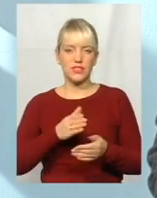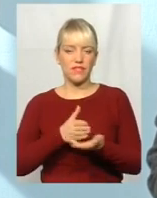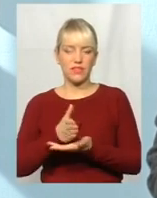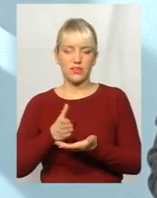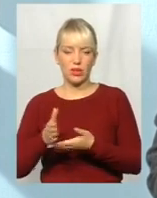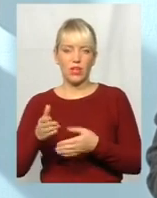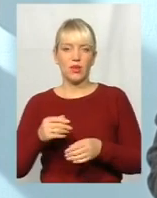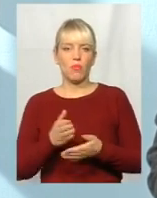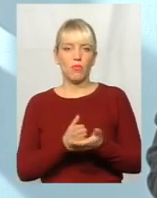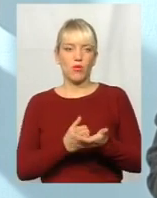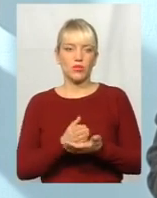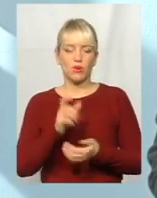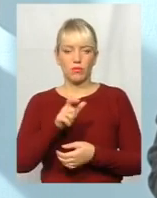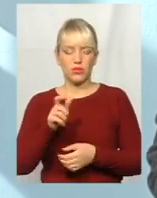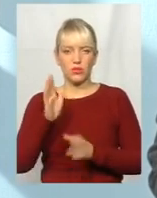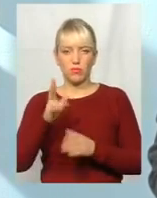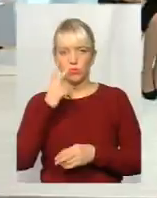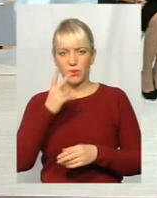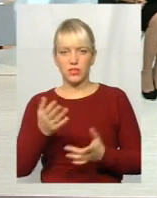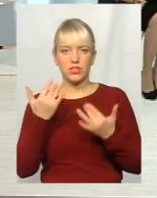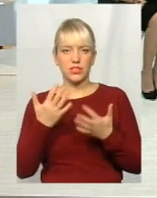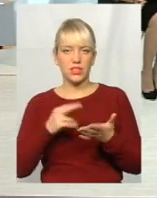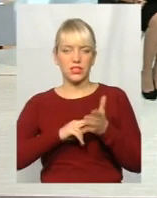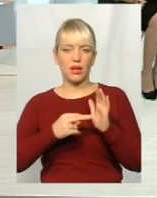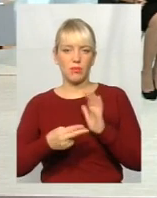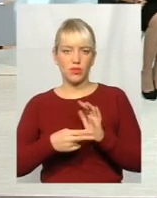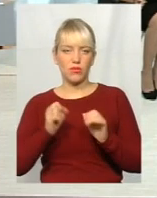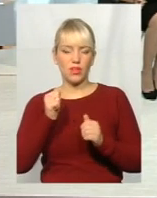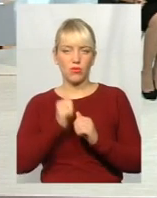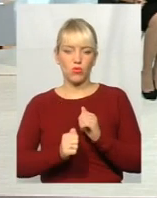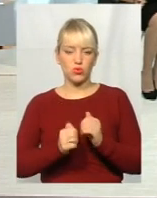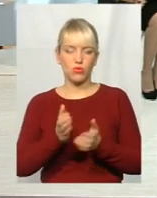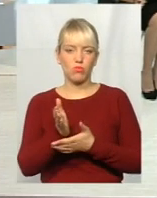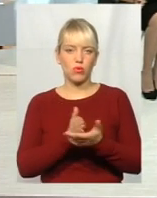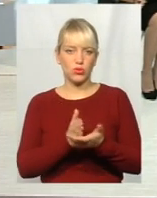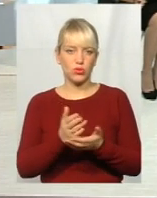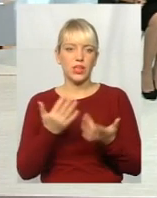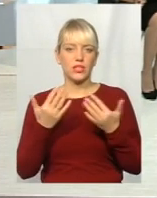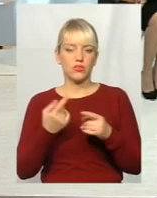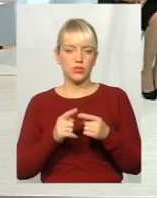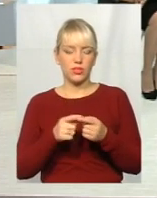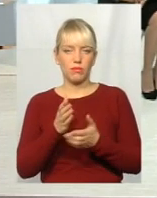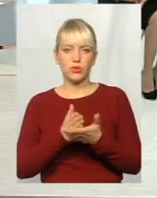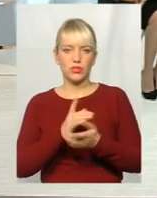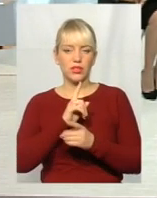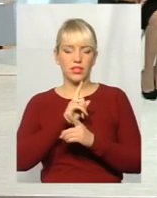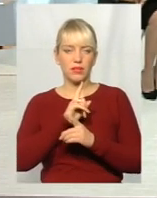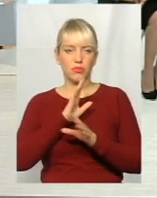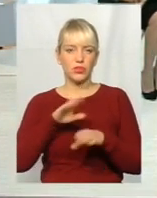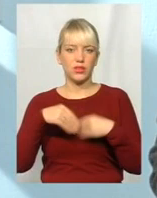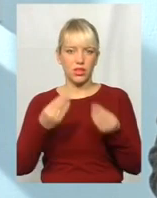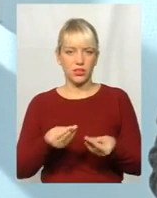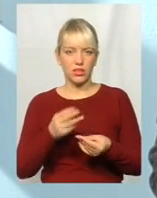Тобто мешканці будуть бачити, скільки заплановано на кожну послугу, і якщо ця послуга буде не надана, ЖЕК повинен